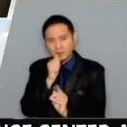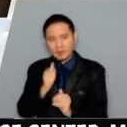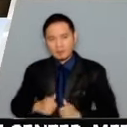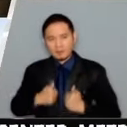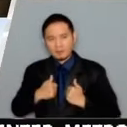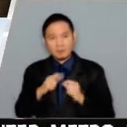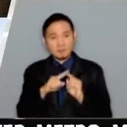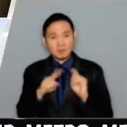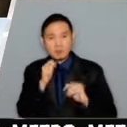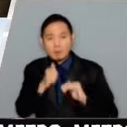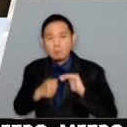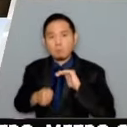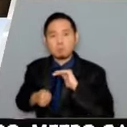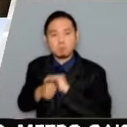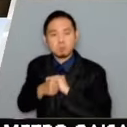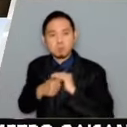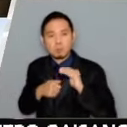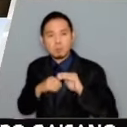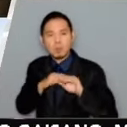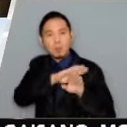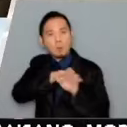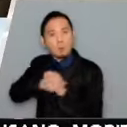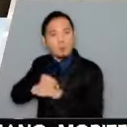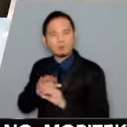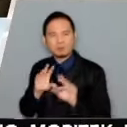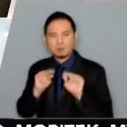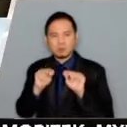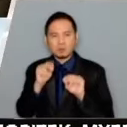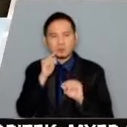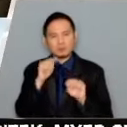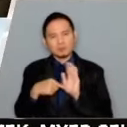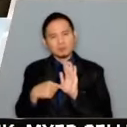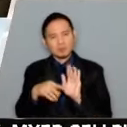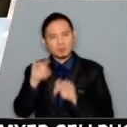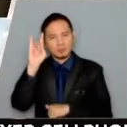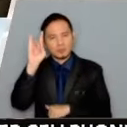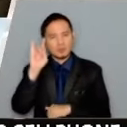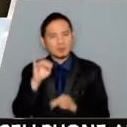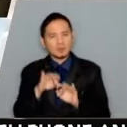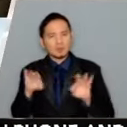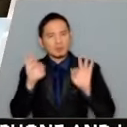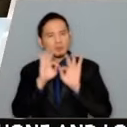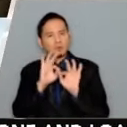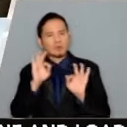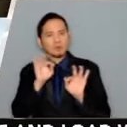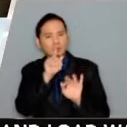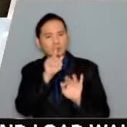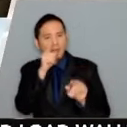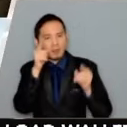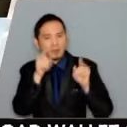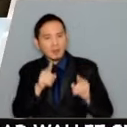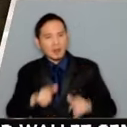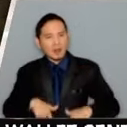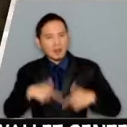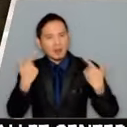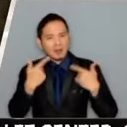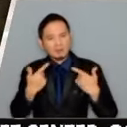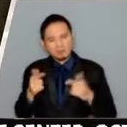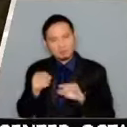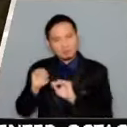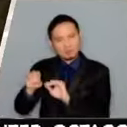Kung ano man meron kaming ipinapakita in social media is katiting lang yun na totoong nangyayari sa totoong buhay.